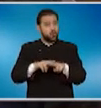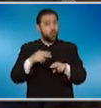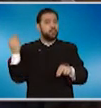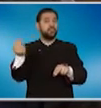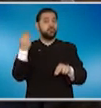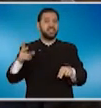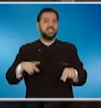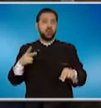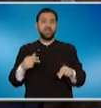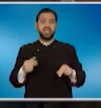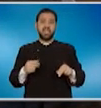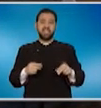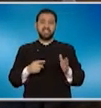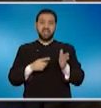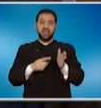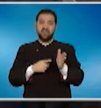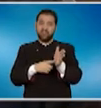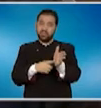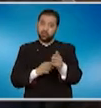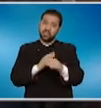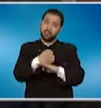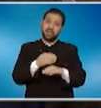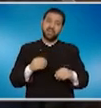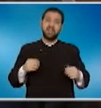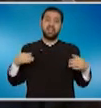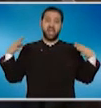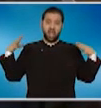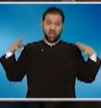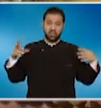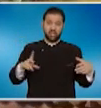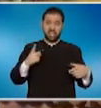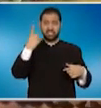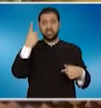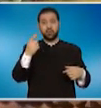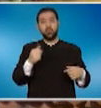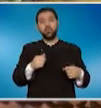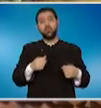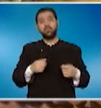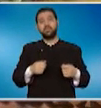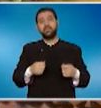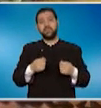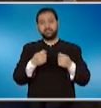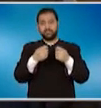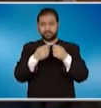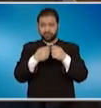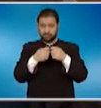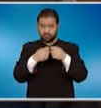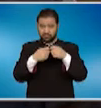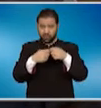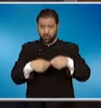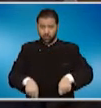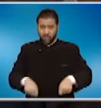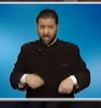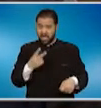Dumnezeu este transparent prin sfinții săi, implicit prin acești sfinți îngeri, este unul aproape total. Nu e reflexiv. Nu este unul reflexiv,